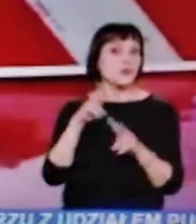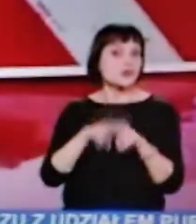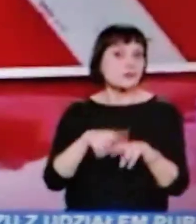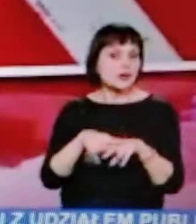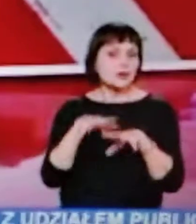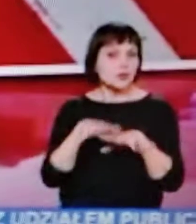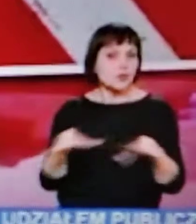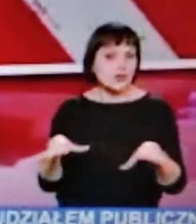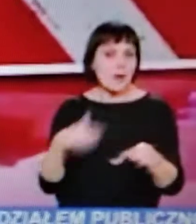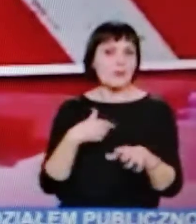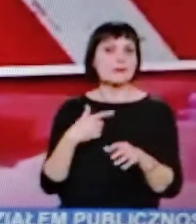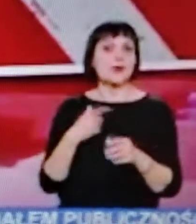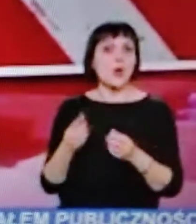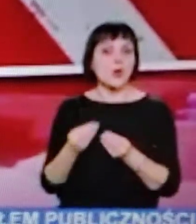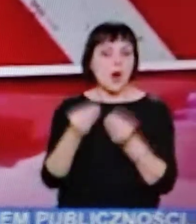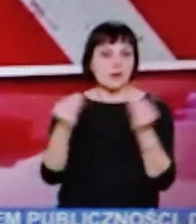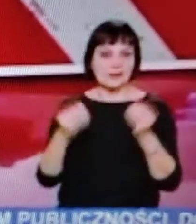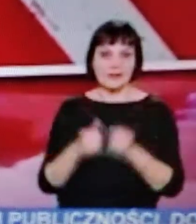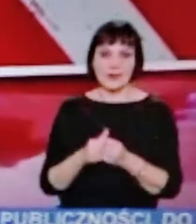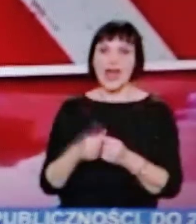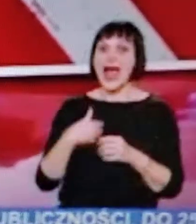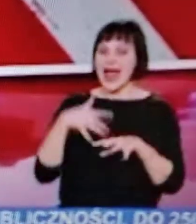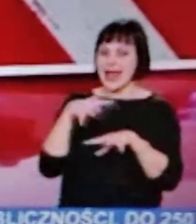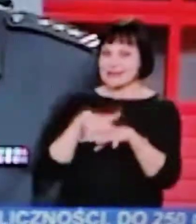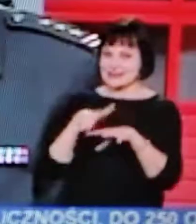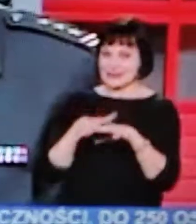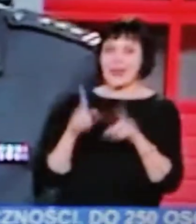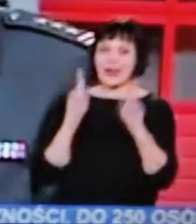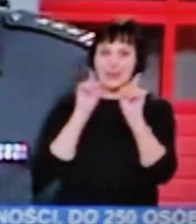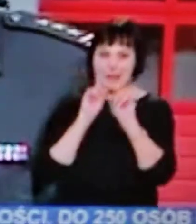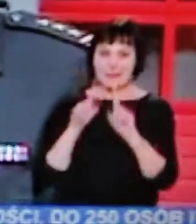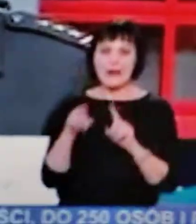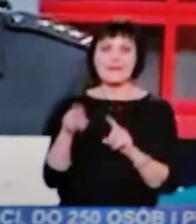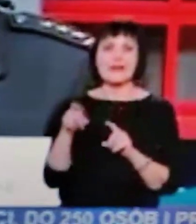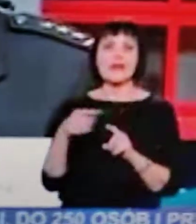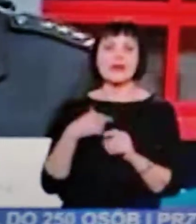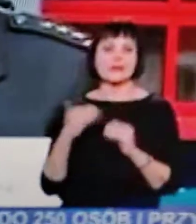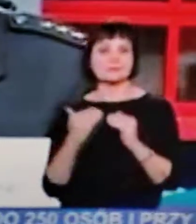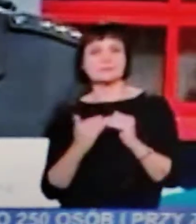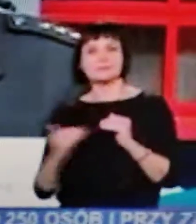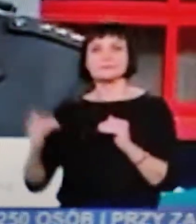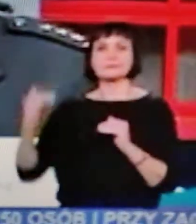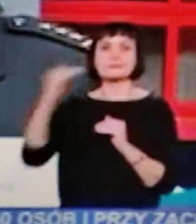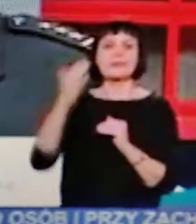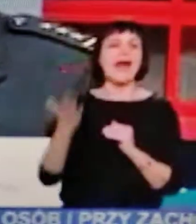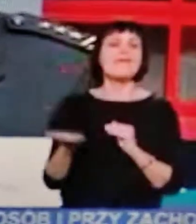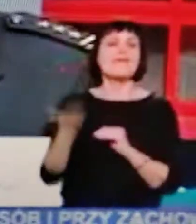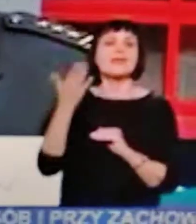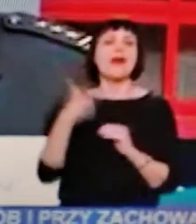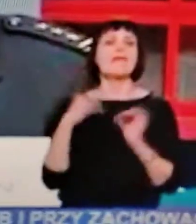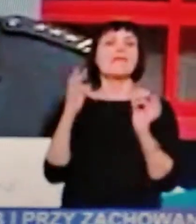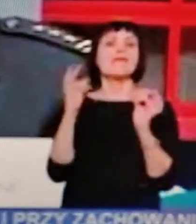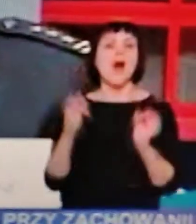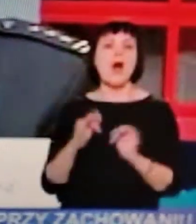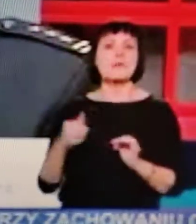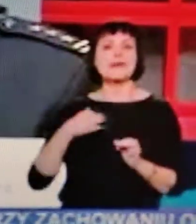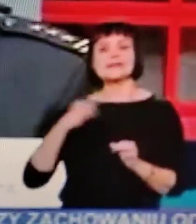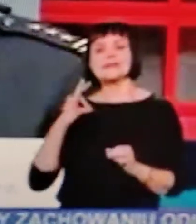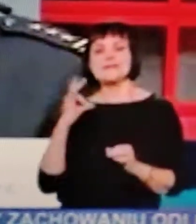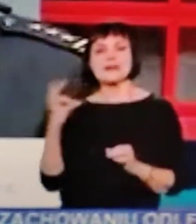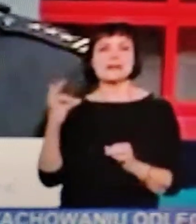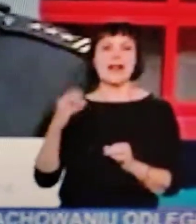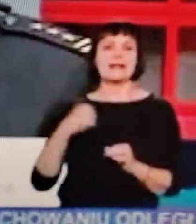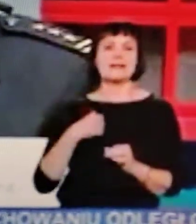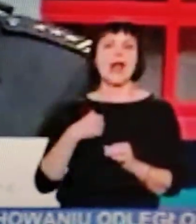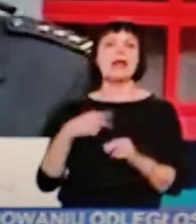latach widzimy postęp. Krajowy system to jest tak naprawdę taka nobilitująca, wyższa forma jakby